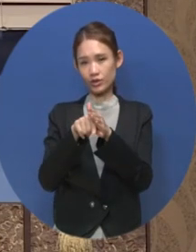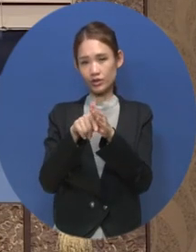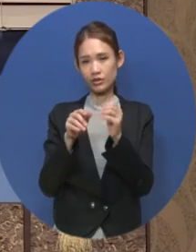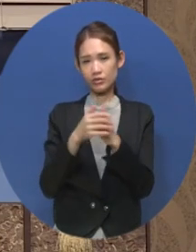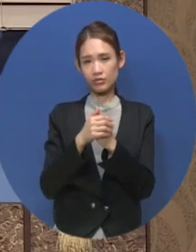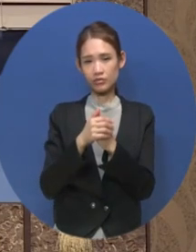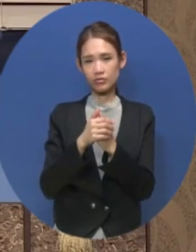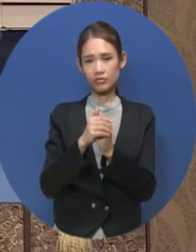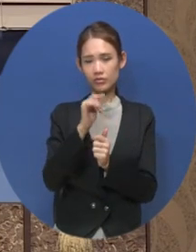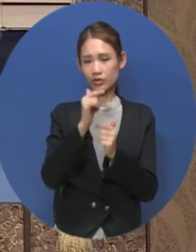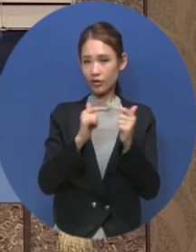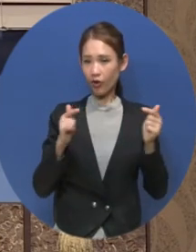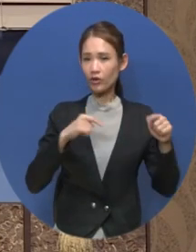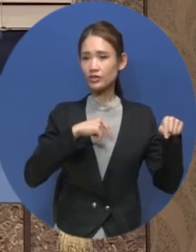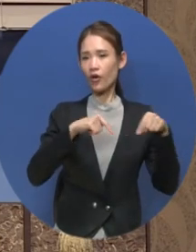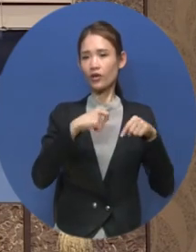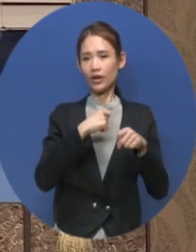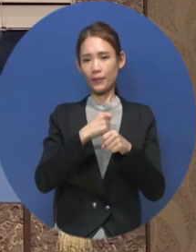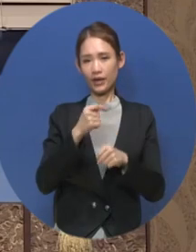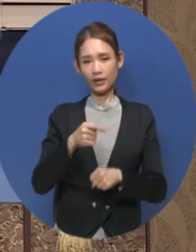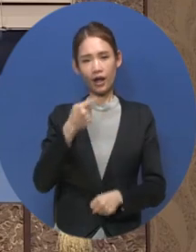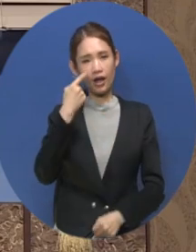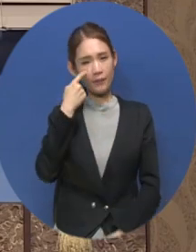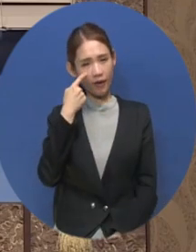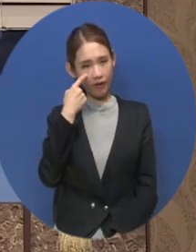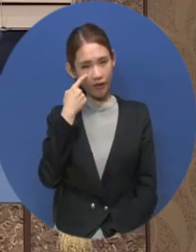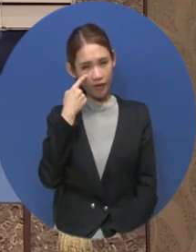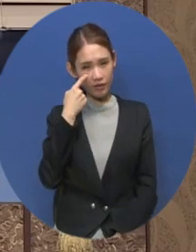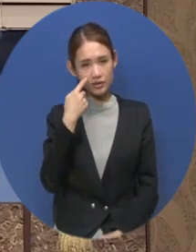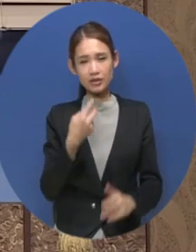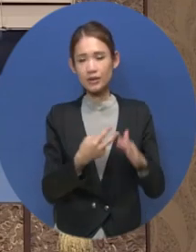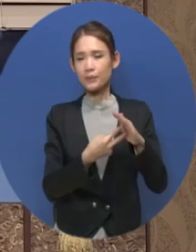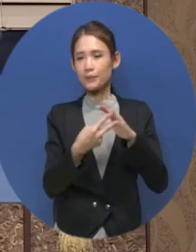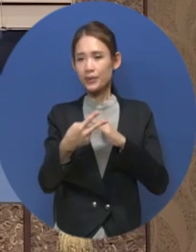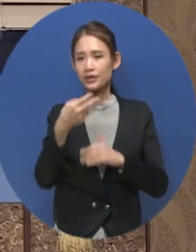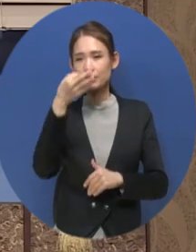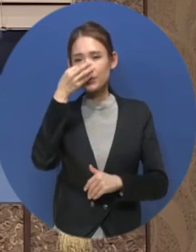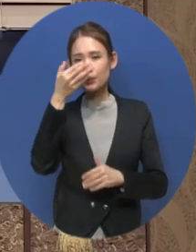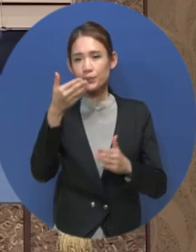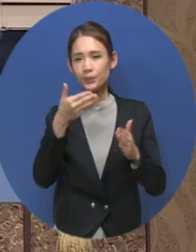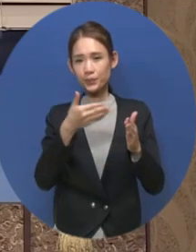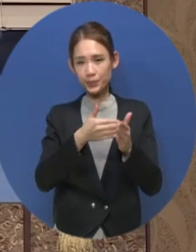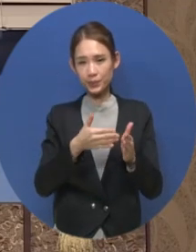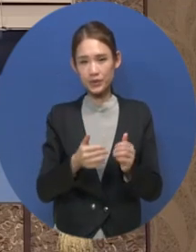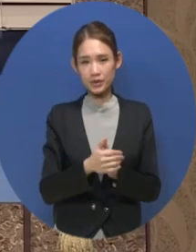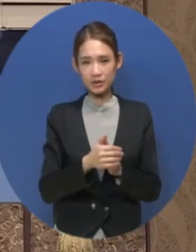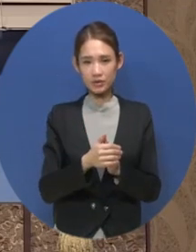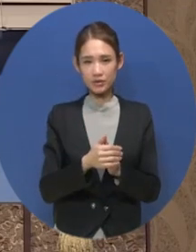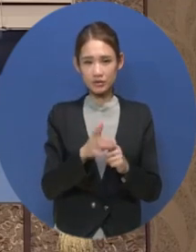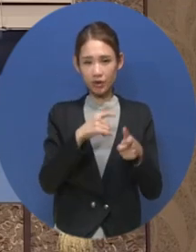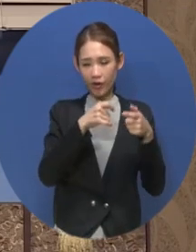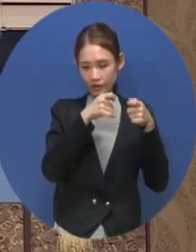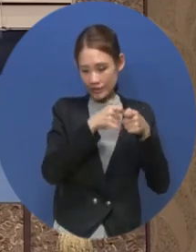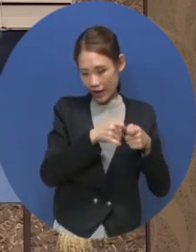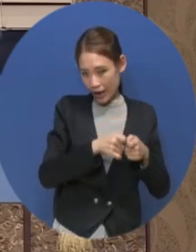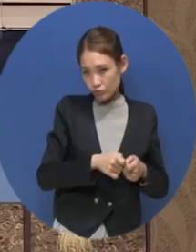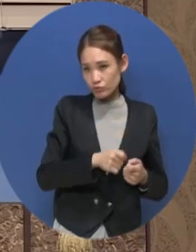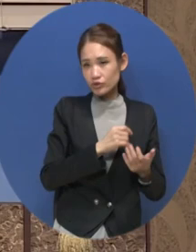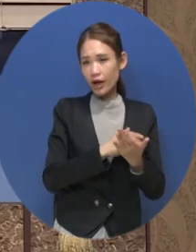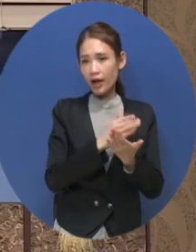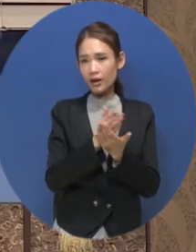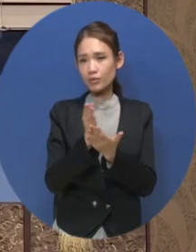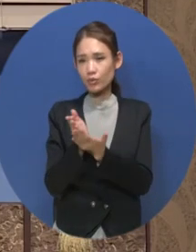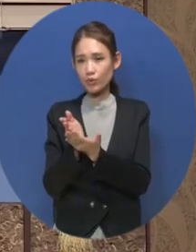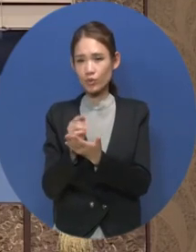이 정책을 한번 만들어 보고 싶어서 이런 비전을 제시했습니다. 물론 그 세부 항목에는 네. 13가지의